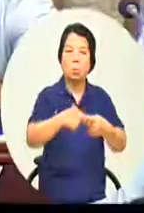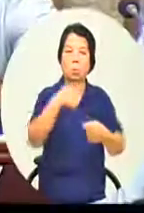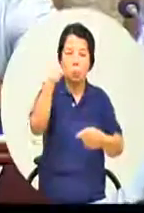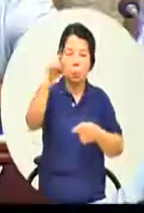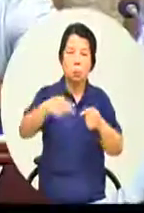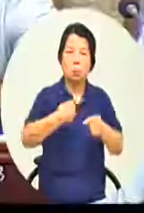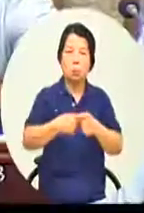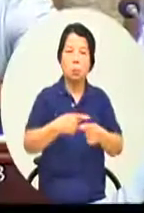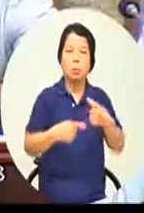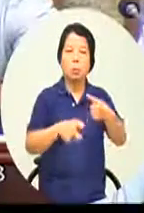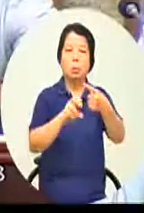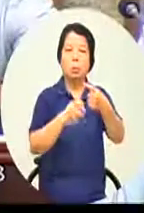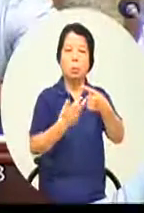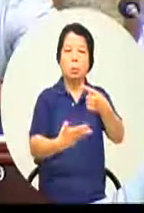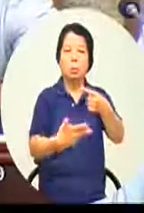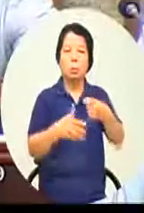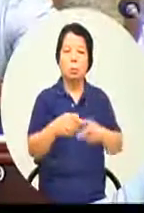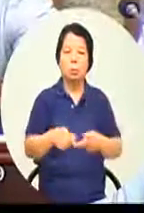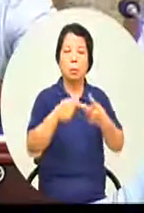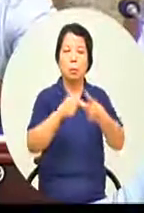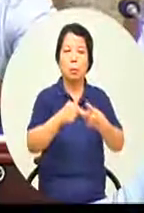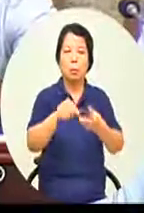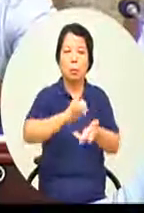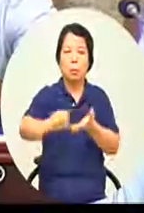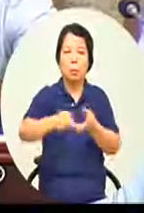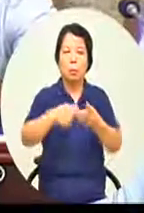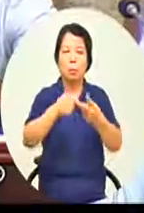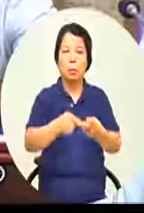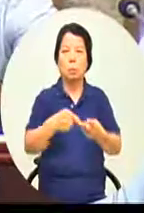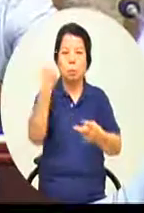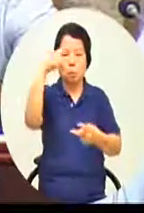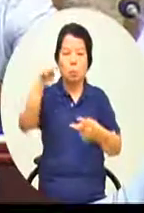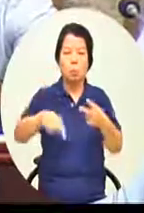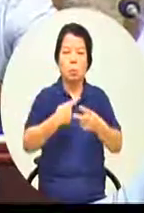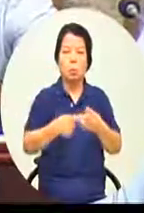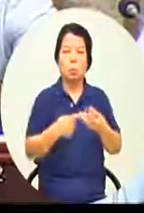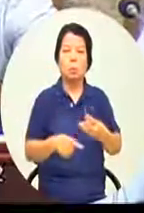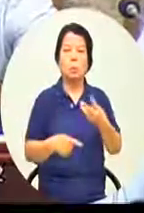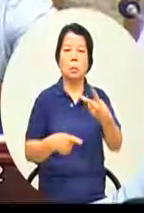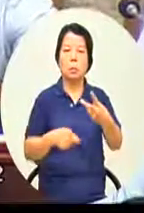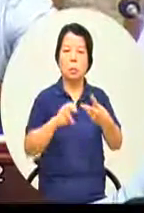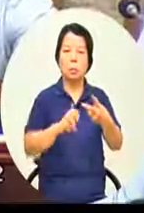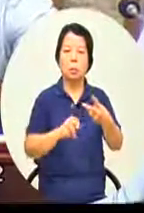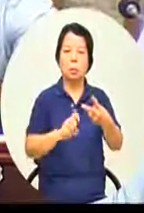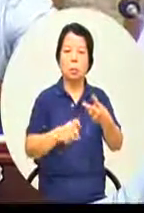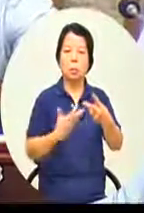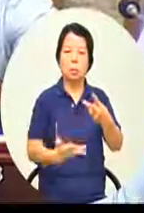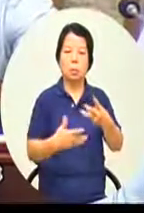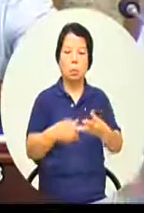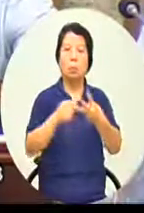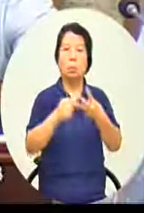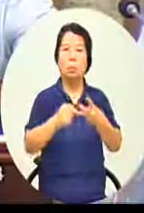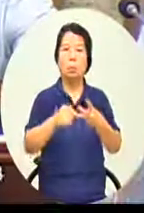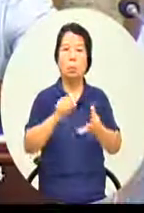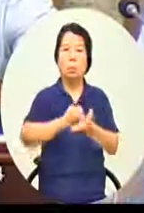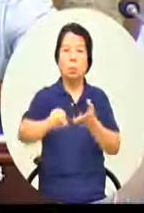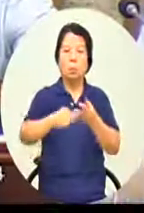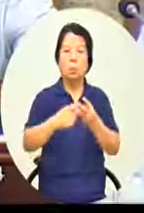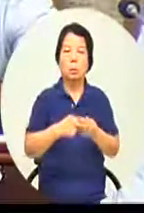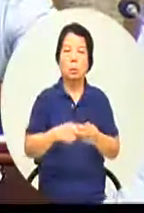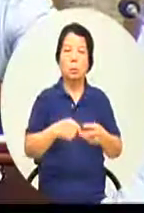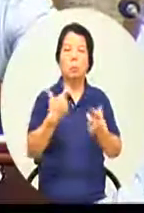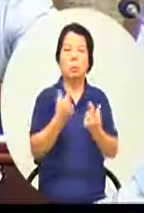的1月8号，那二标的部分是到明年的2月18，三标的部分是到也是到